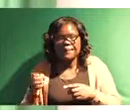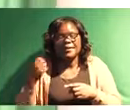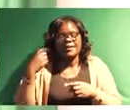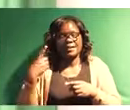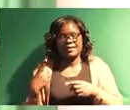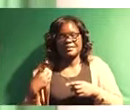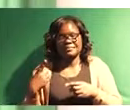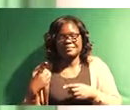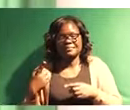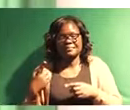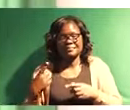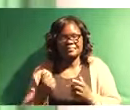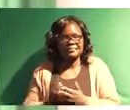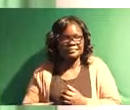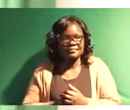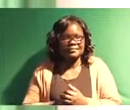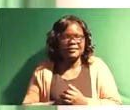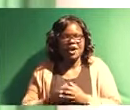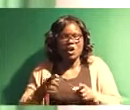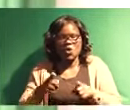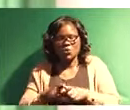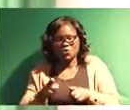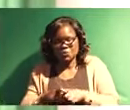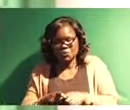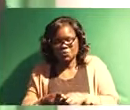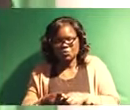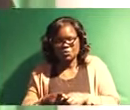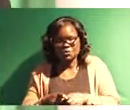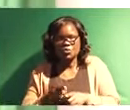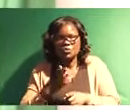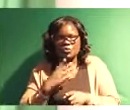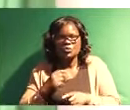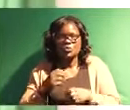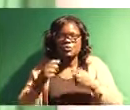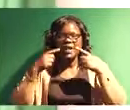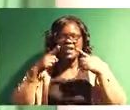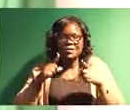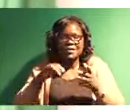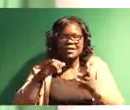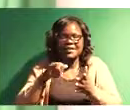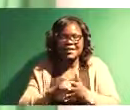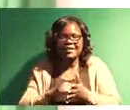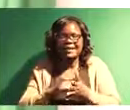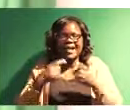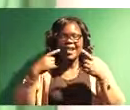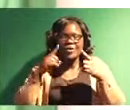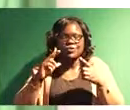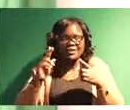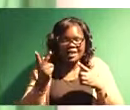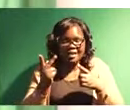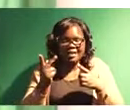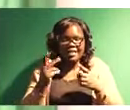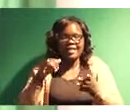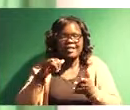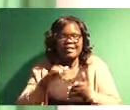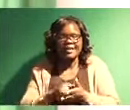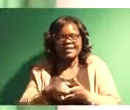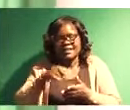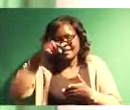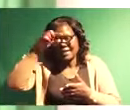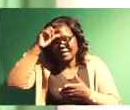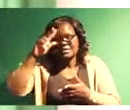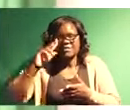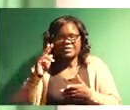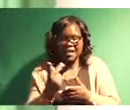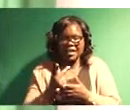jameni? Na vile vile mimi nataka niwatangazie nyinyi na niwatangazie wa Kenya ya kwamba serikali ya